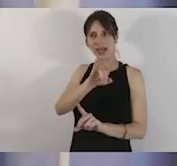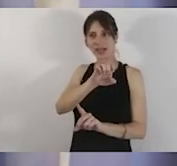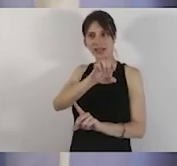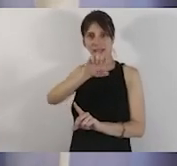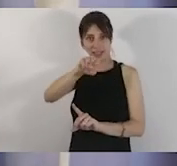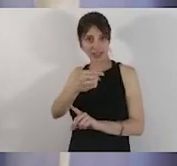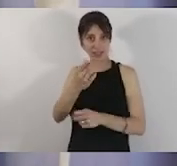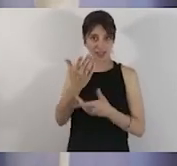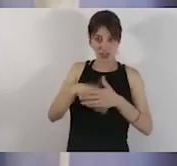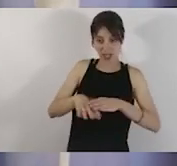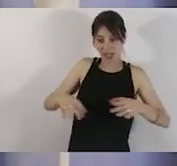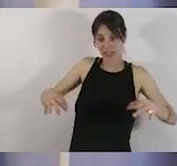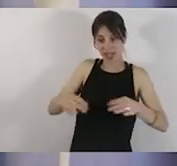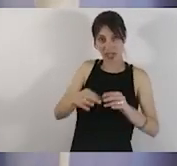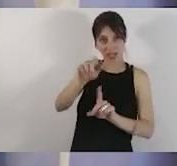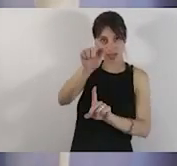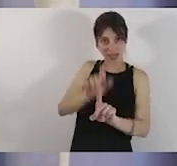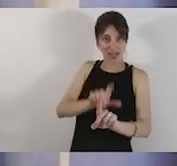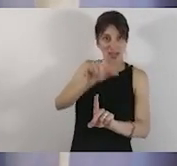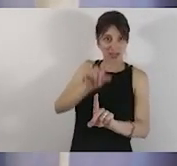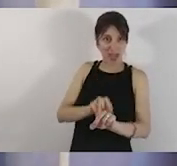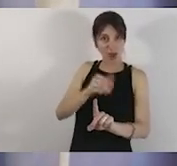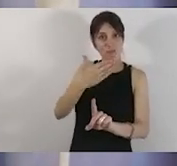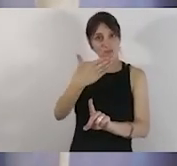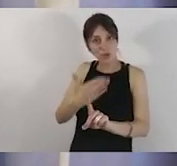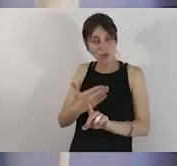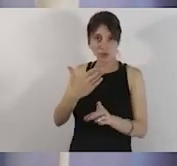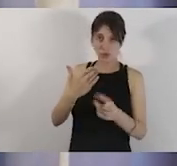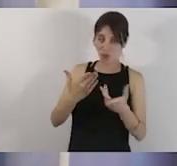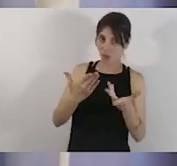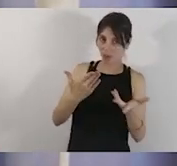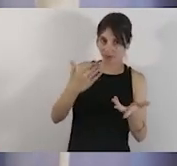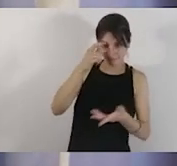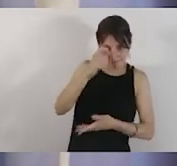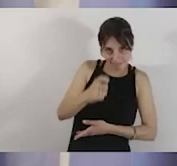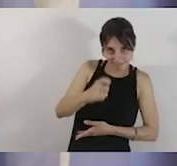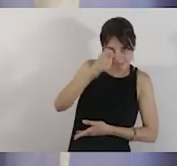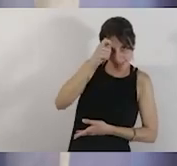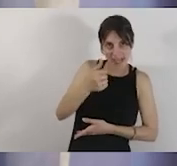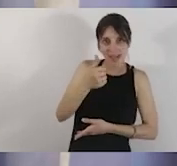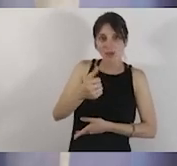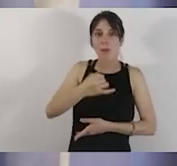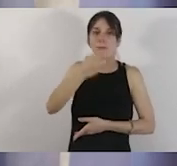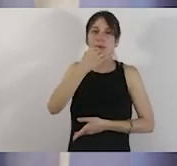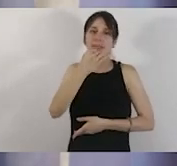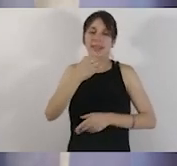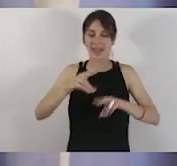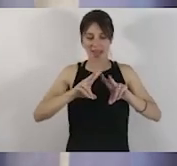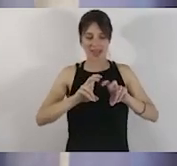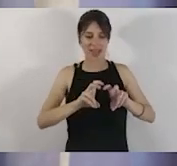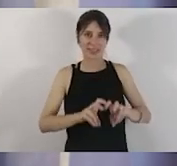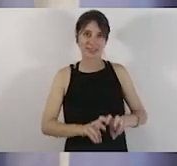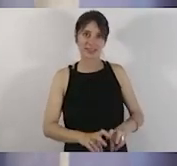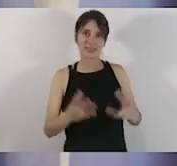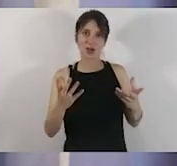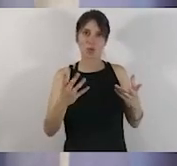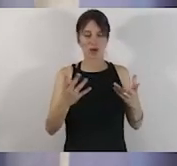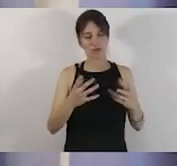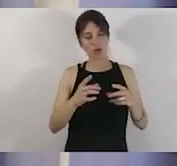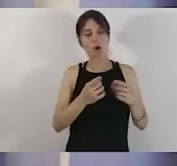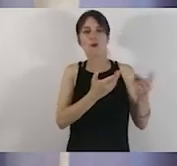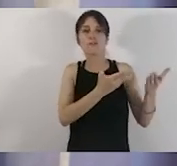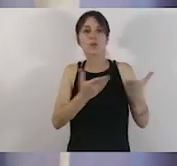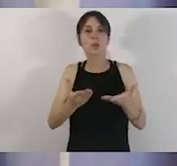la salle. Bonjour Abigail, voilà. Et qui nous a fait une petite analyse des fournisseurs. Donc on